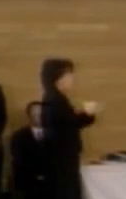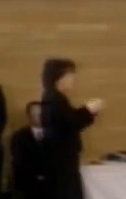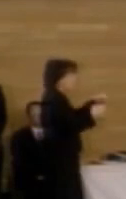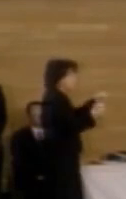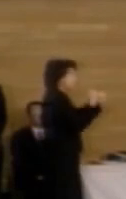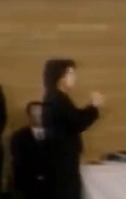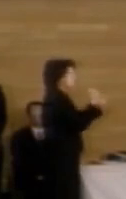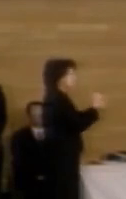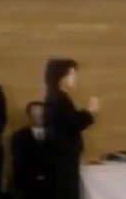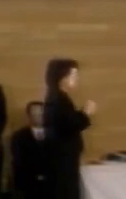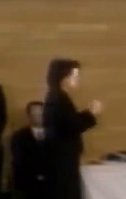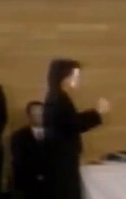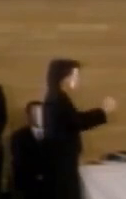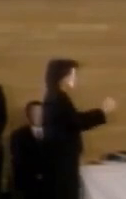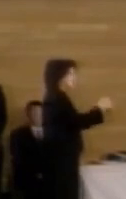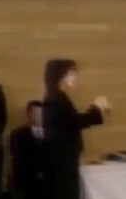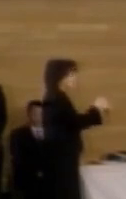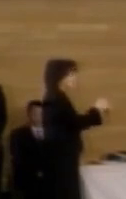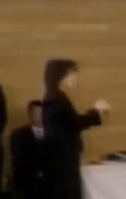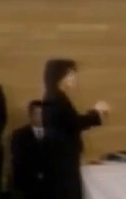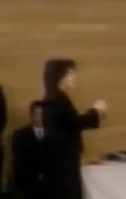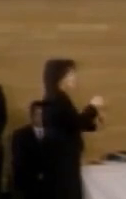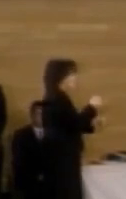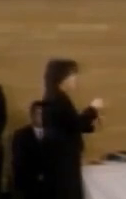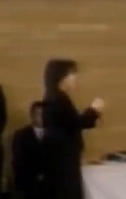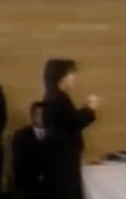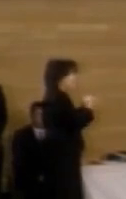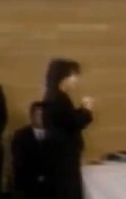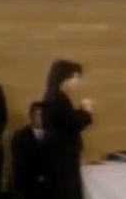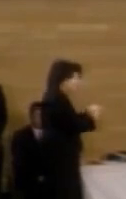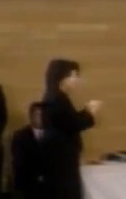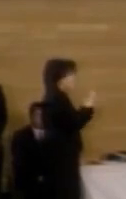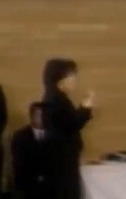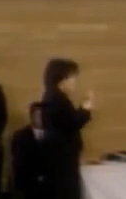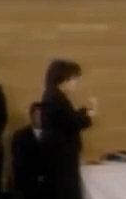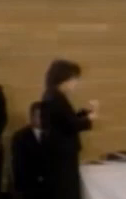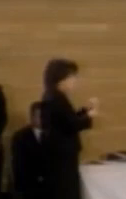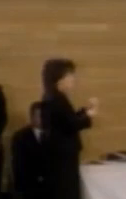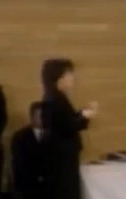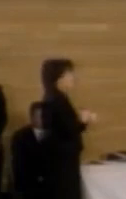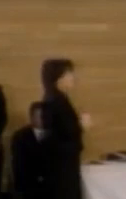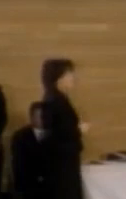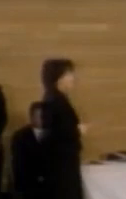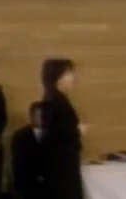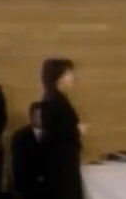ていくことを改めてここに固くお誓いいたします。